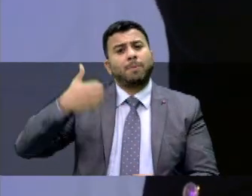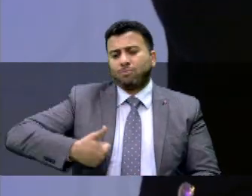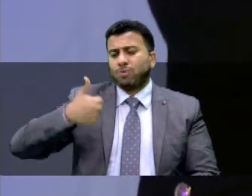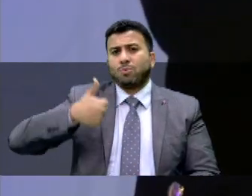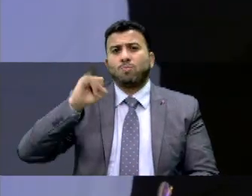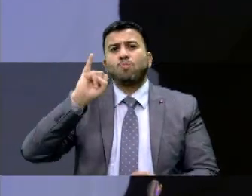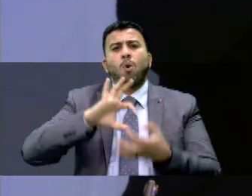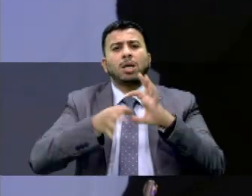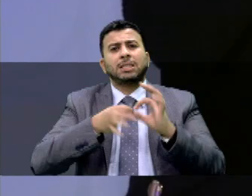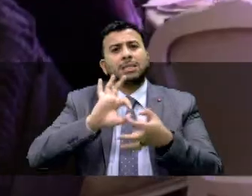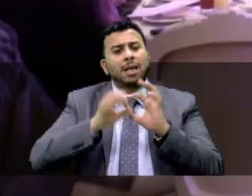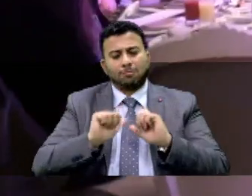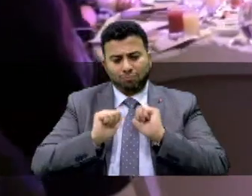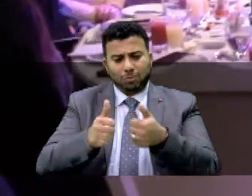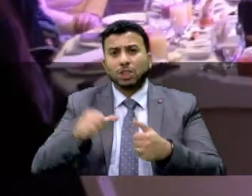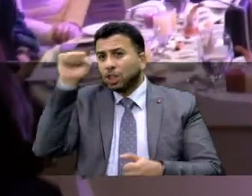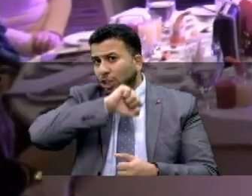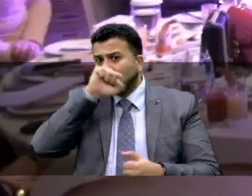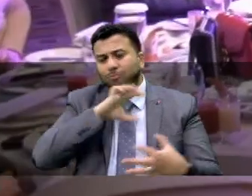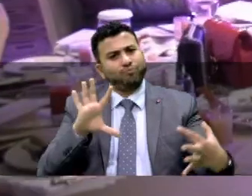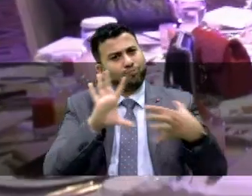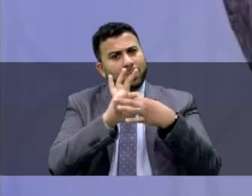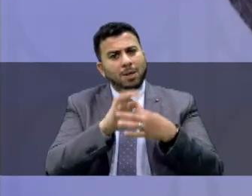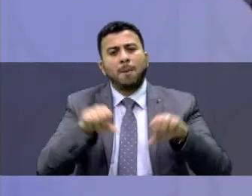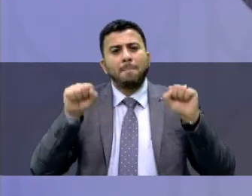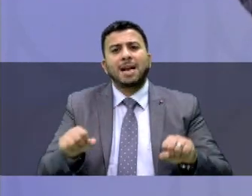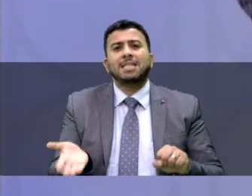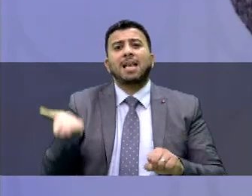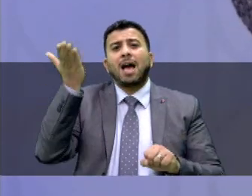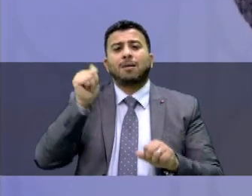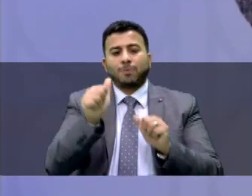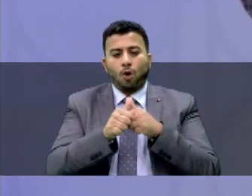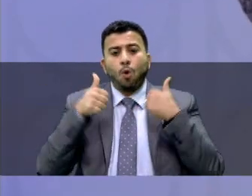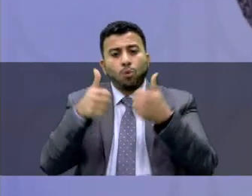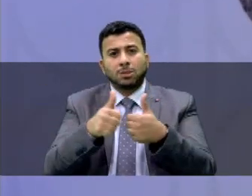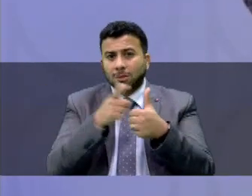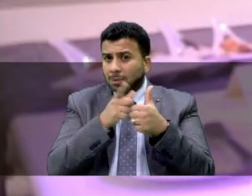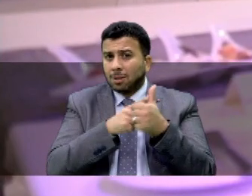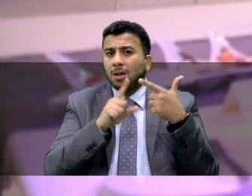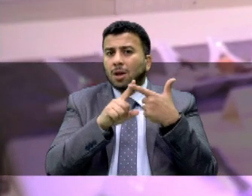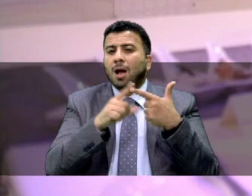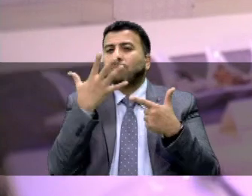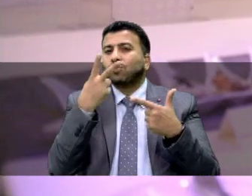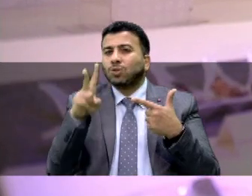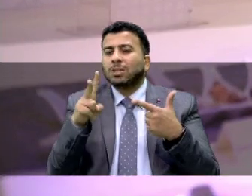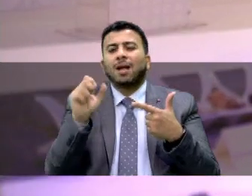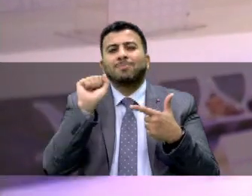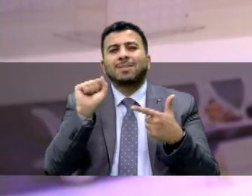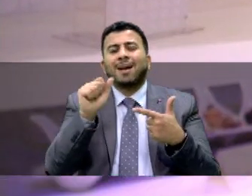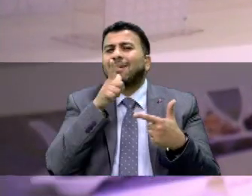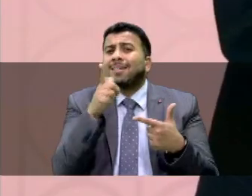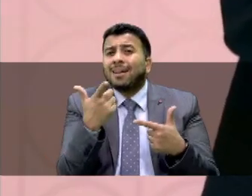وإنجازات المؤسسات المشاركة من الشارقة وهي المجلس الأعلى لشؤون الأسرة ومؤسسة ربع قرن لصناعة